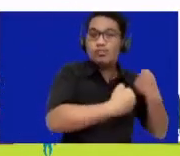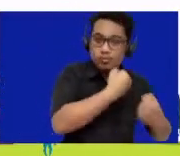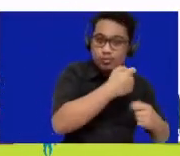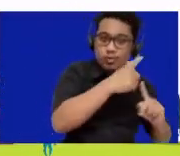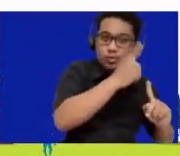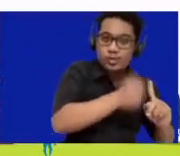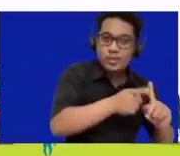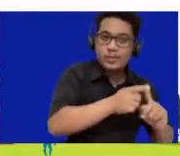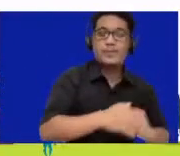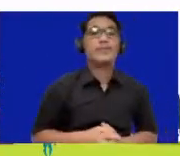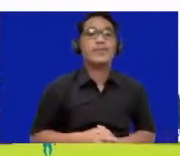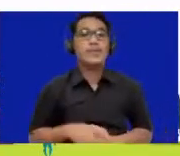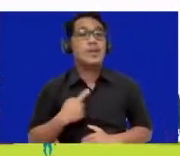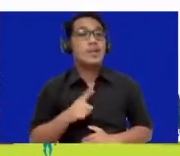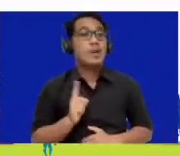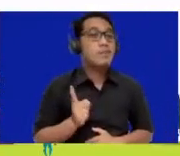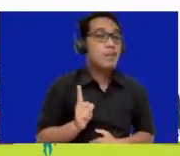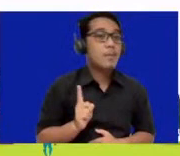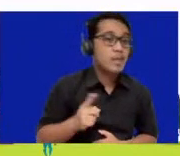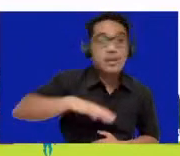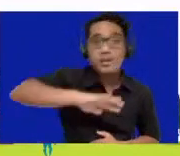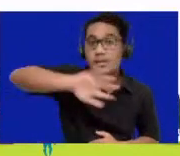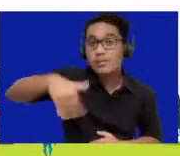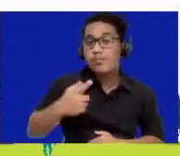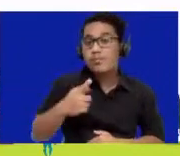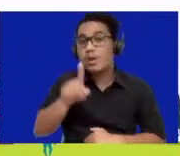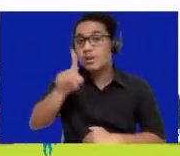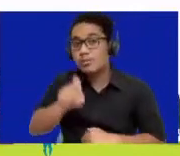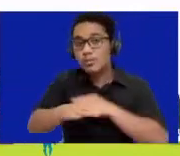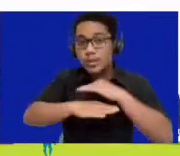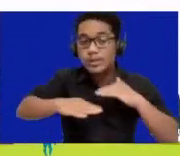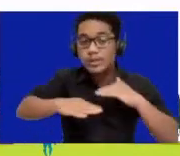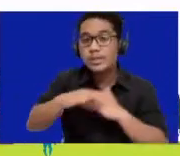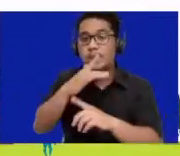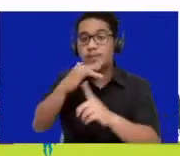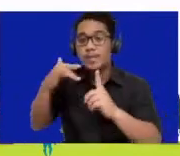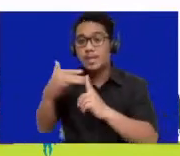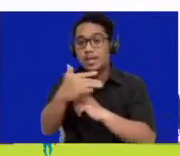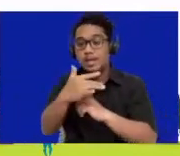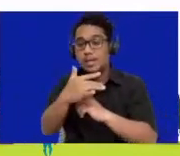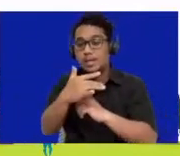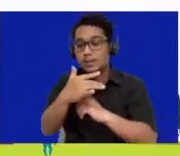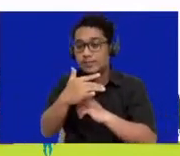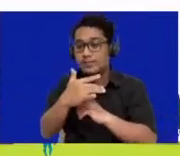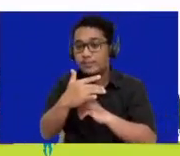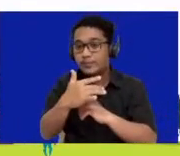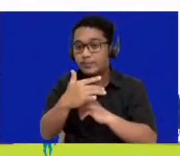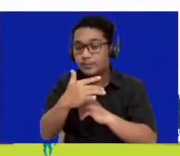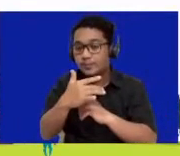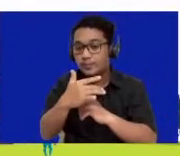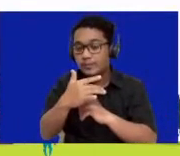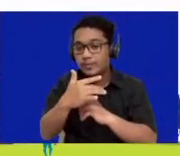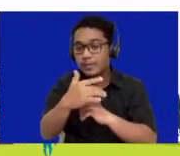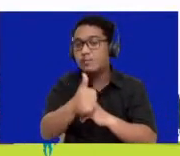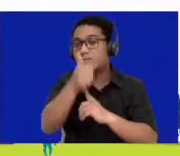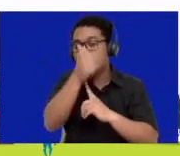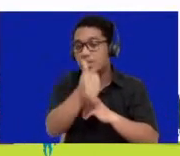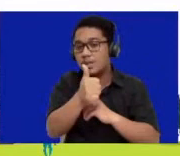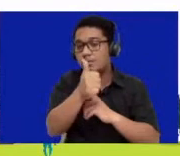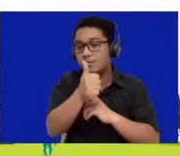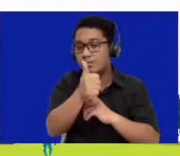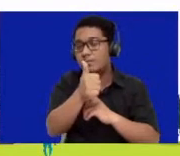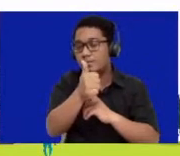memastikan semua kebutuhan dasar masyarakat terdampak memenuhi,